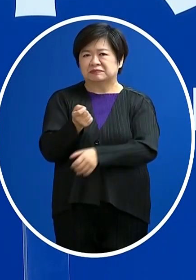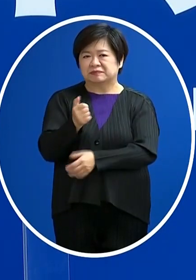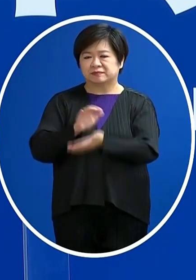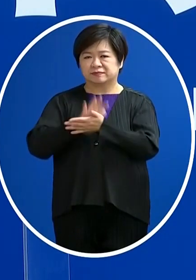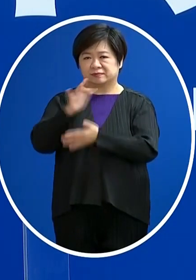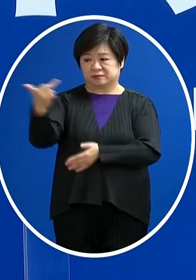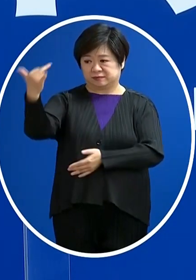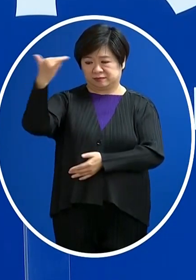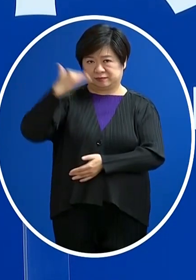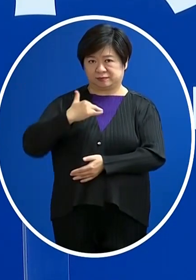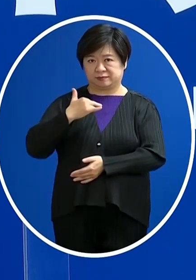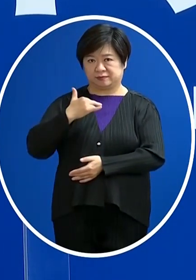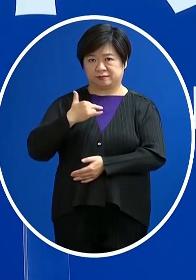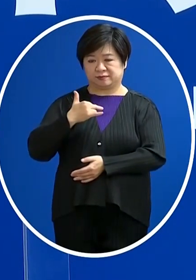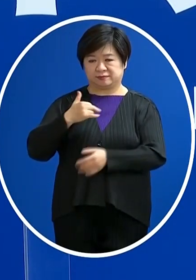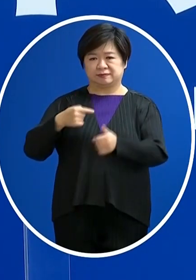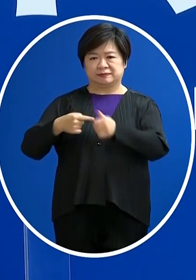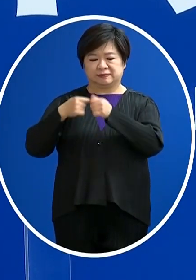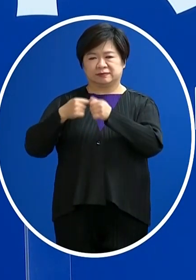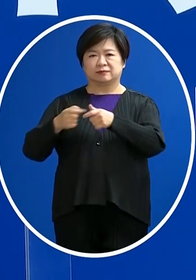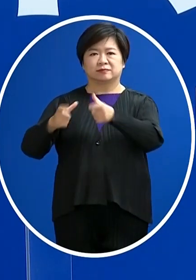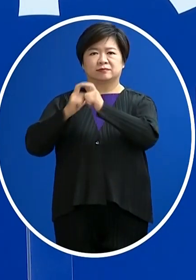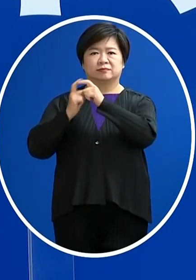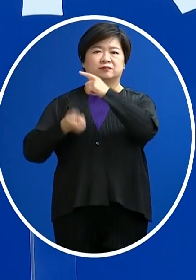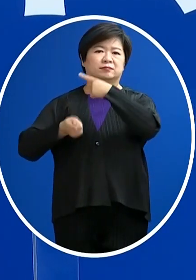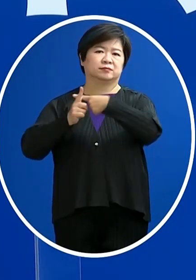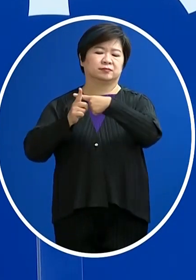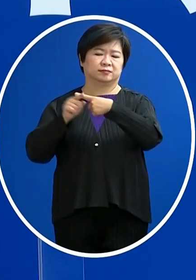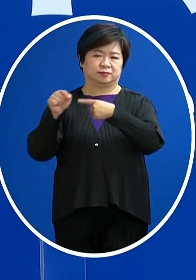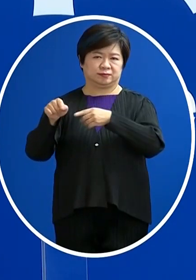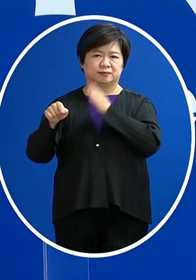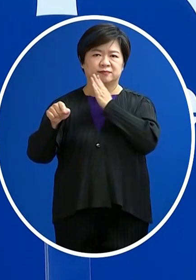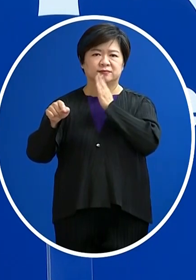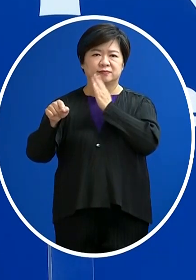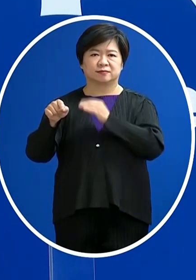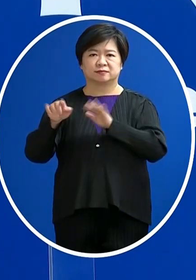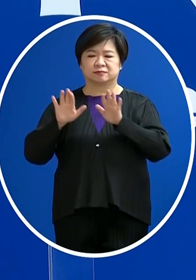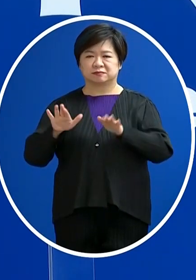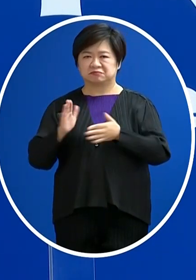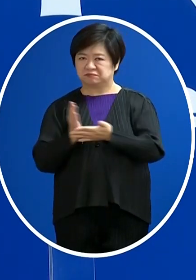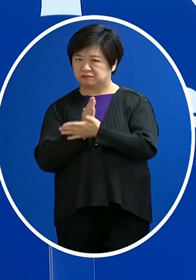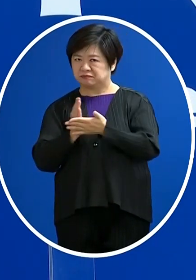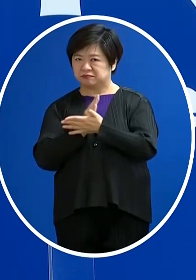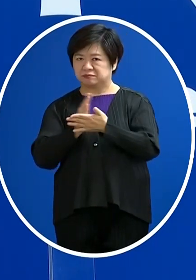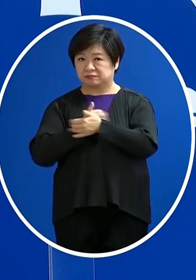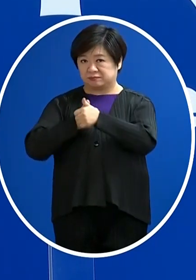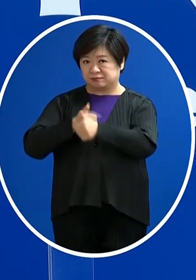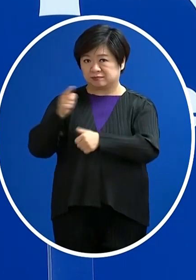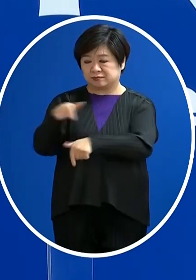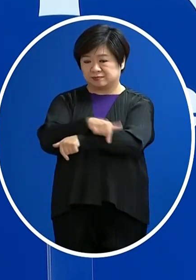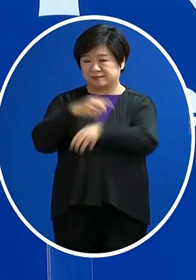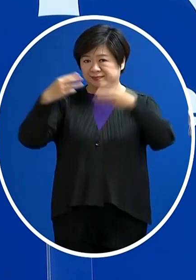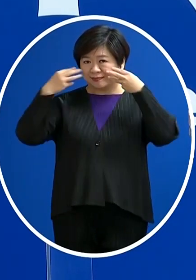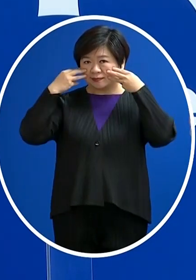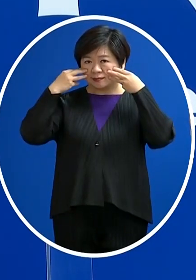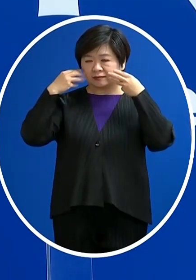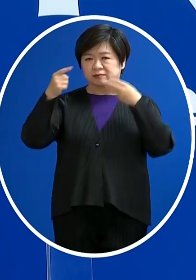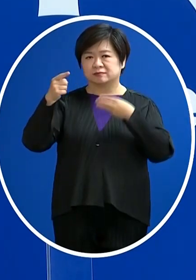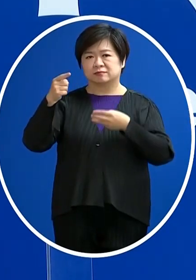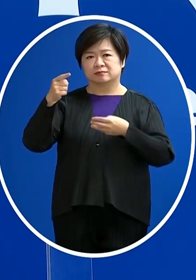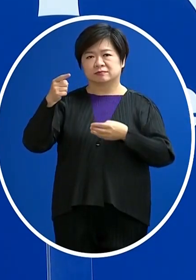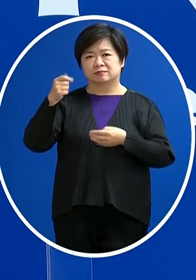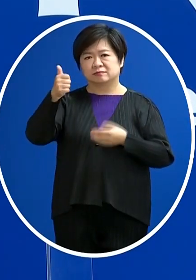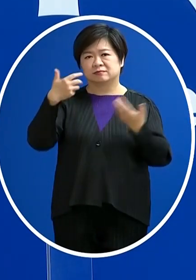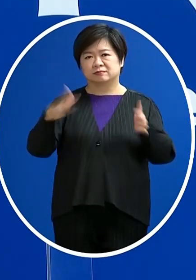后，首度有这个从南非回来确诊的病例，而且据目前的初步意调，他在南非当地也有去过